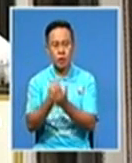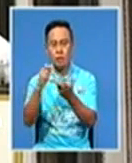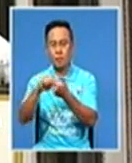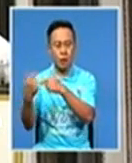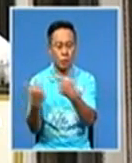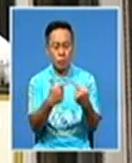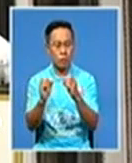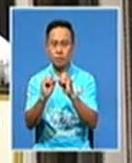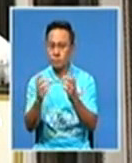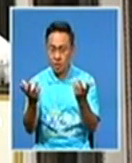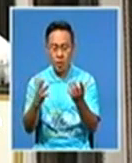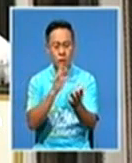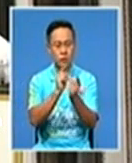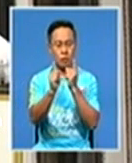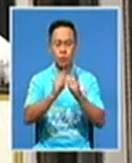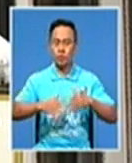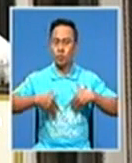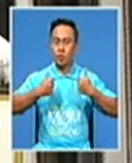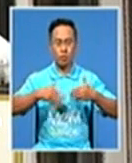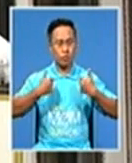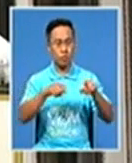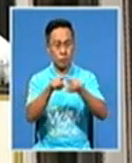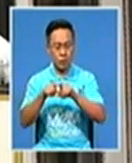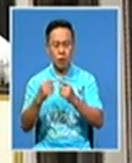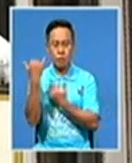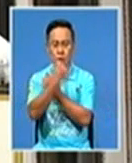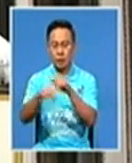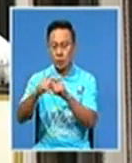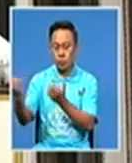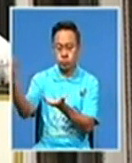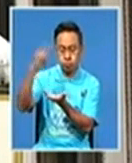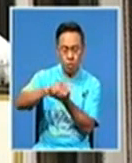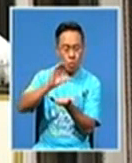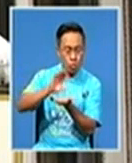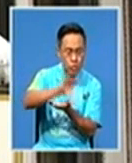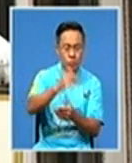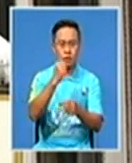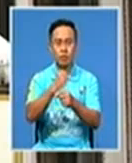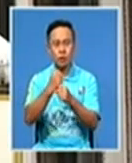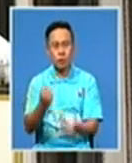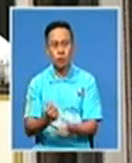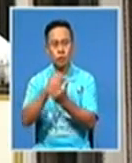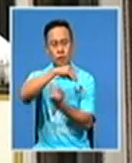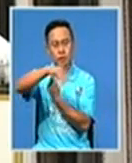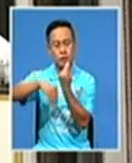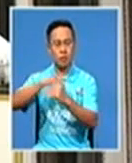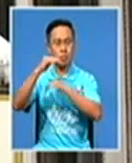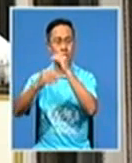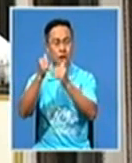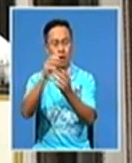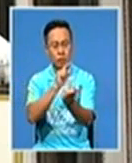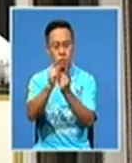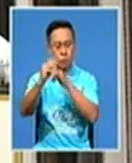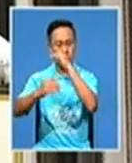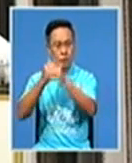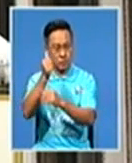ดการทะเลาะเบาะแว้งสังคมก็อยู่อย่างมีความสุขต่างชาติอยากเข้ามาลงทุนส่งผลให้เศรษฐกิจเดินหน้าไปได้สังคมดีขึ้นนะ